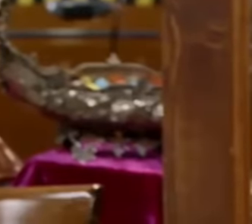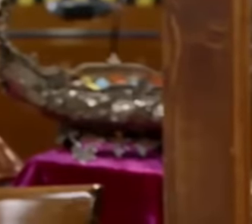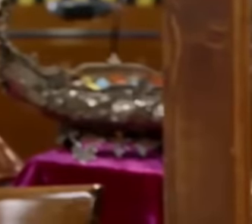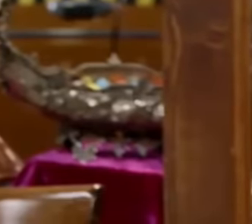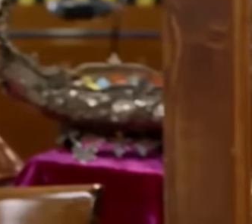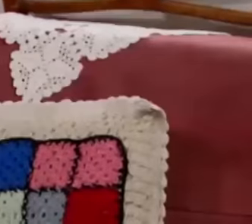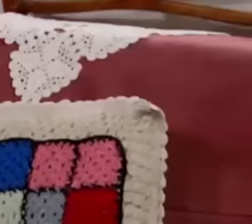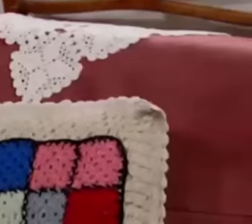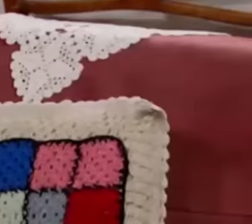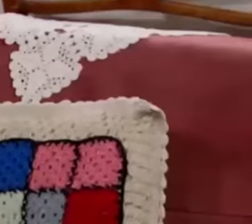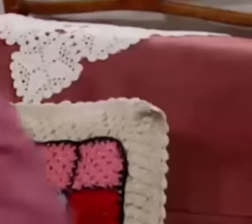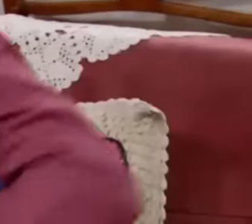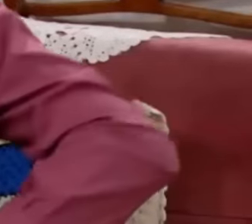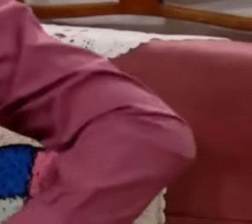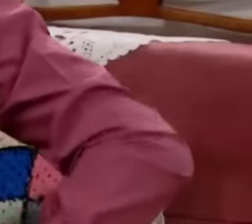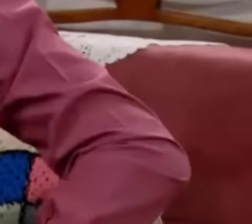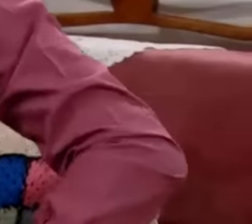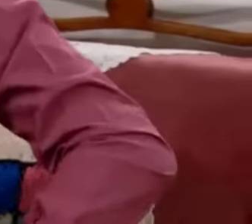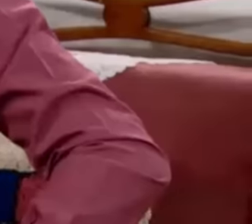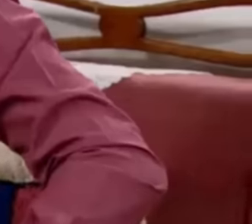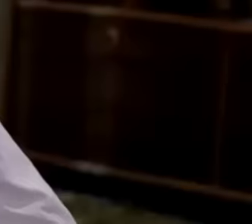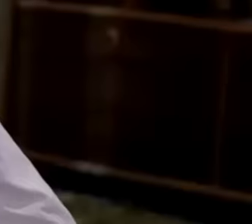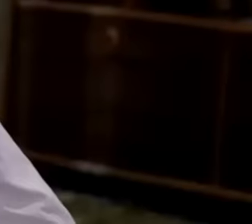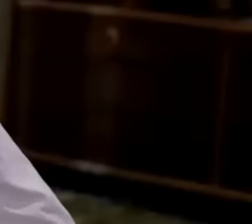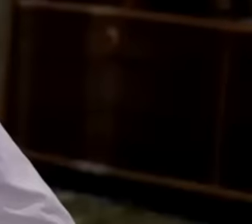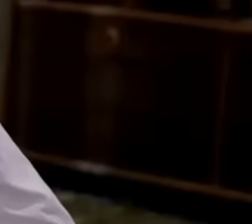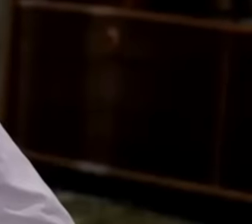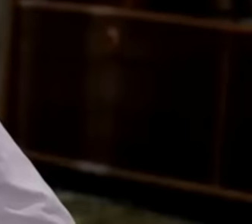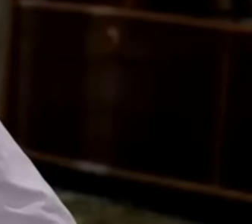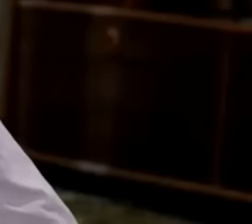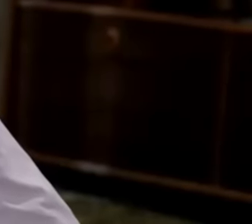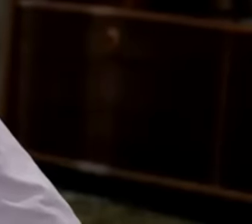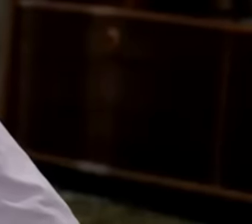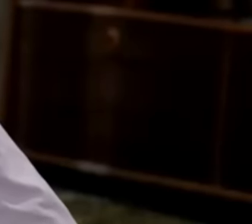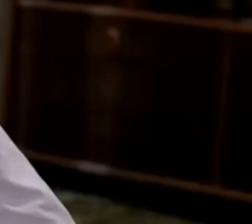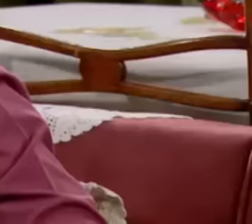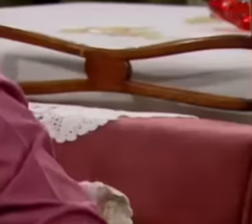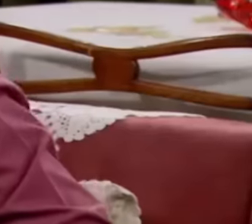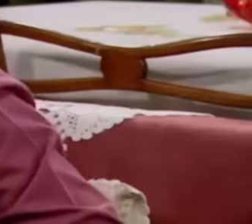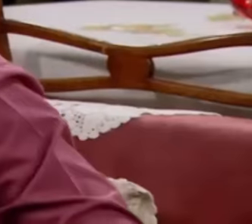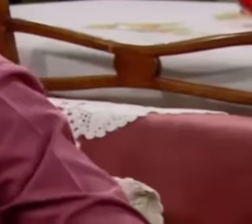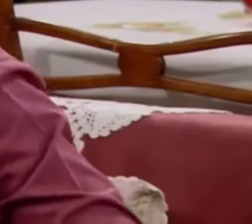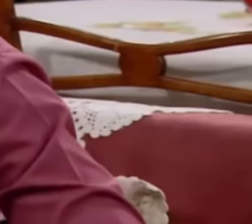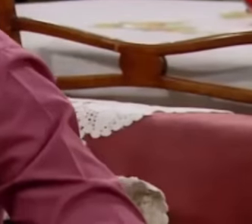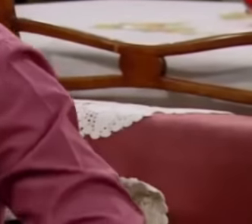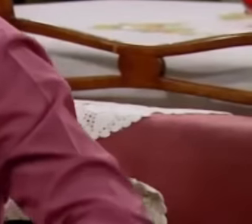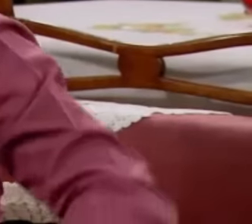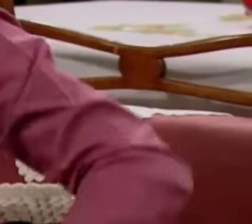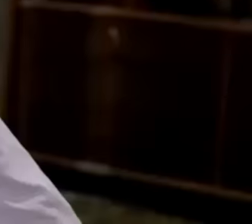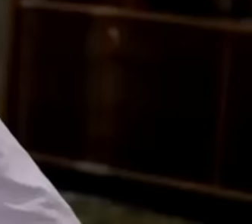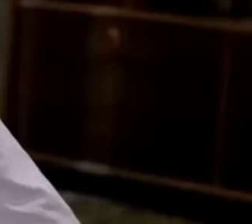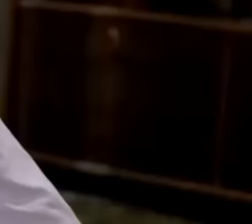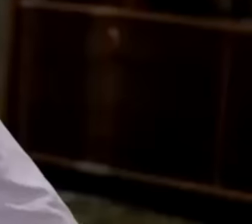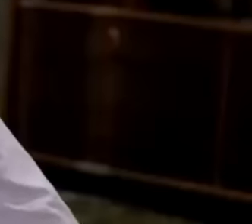Gülden gergin bakışlarını kaçırdı. Rıza kap bisküvili pastasından bir çatal alırken Fehmi'ye hadi söyle diye kaş göz